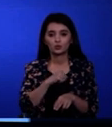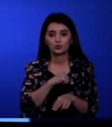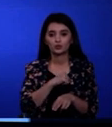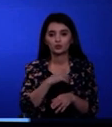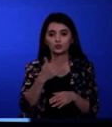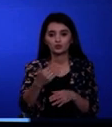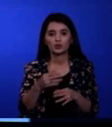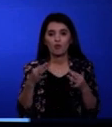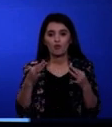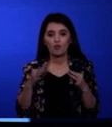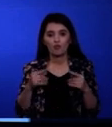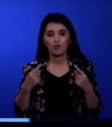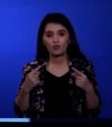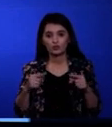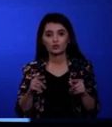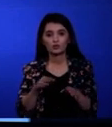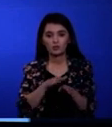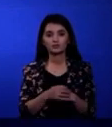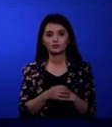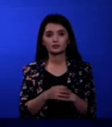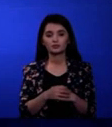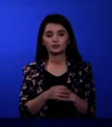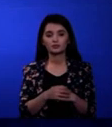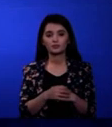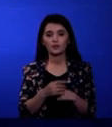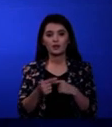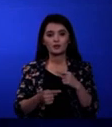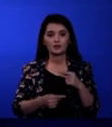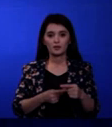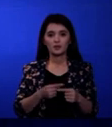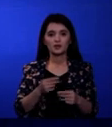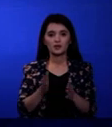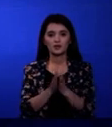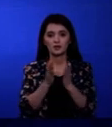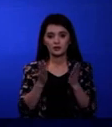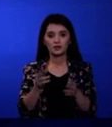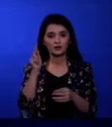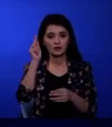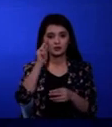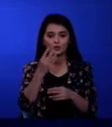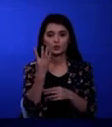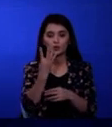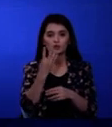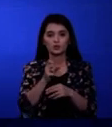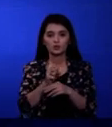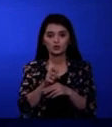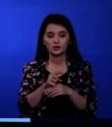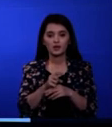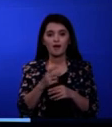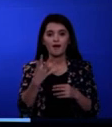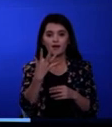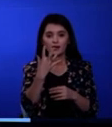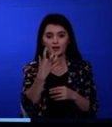tariqa mustaqil bajarishingiz kerak. Navbat darsligimizdagi 4-chi masalaga. Rasm